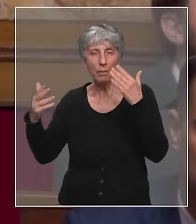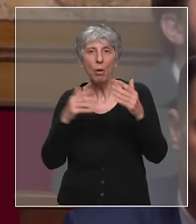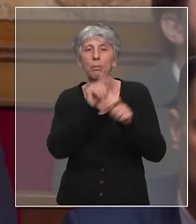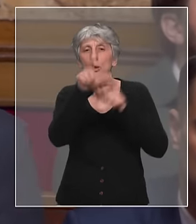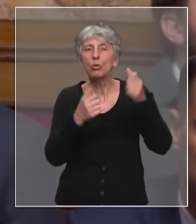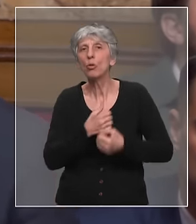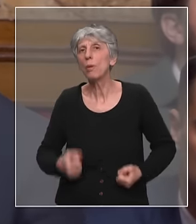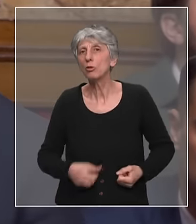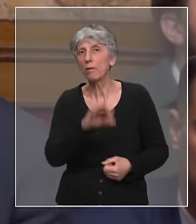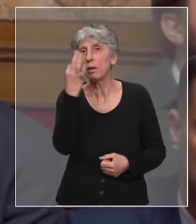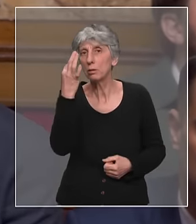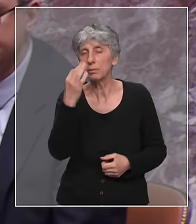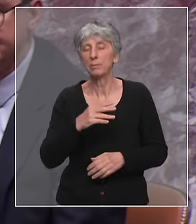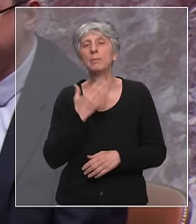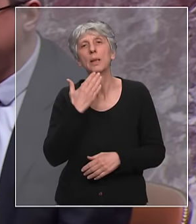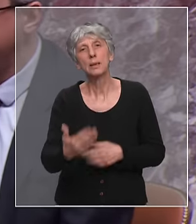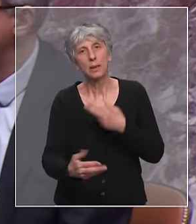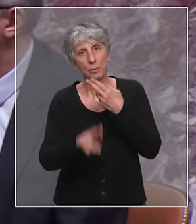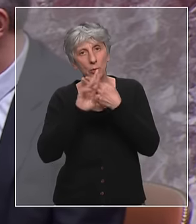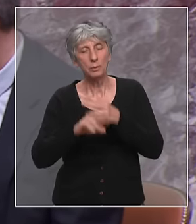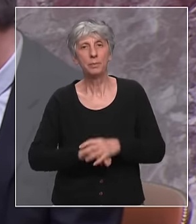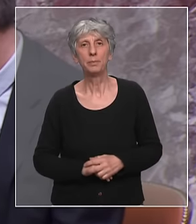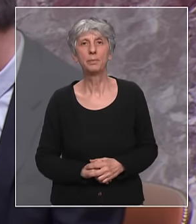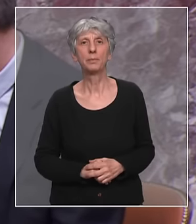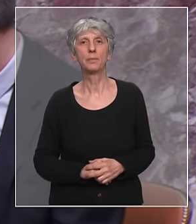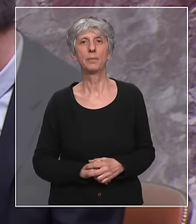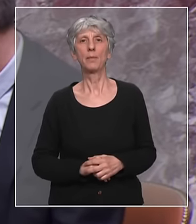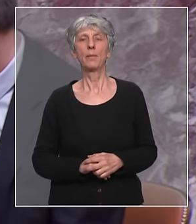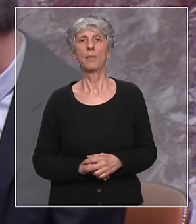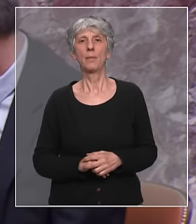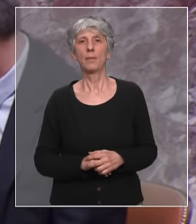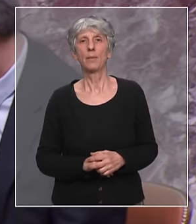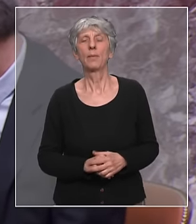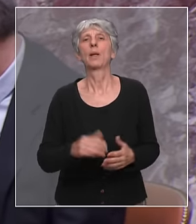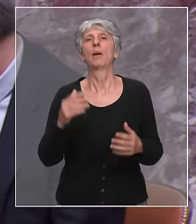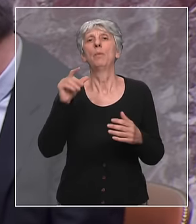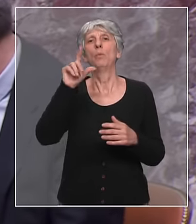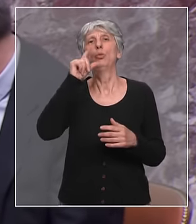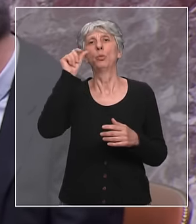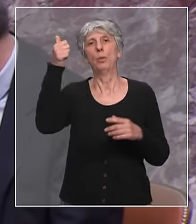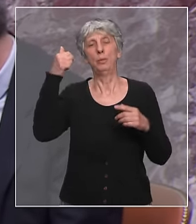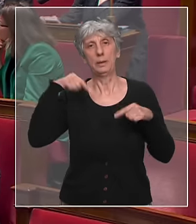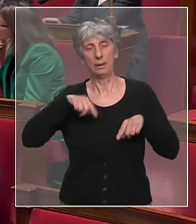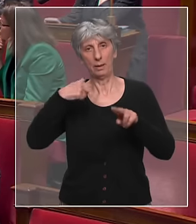remercie. Merci beaucoup, Monsieur le Premier ministre. Vous avez la parole.